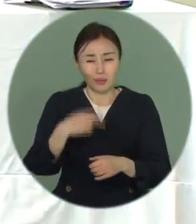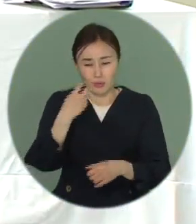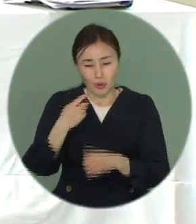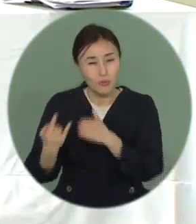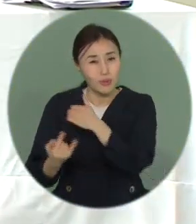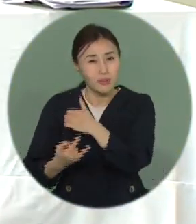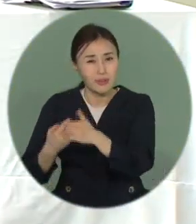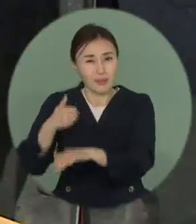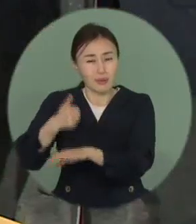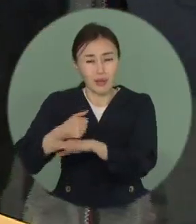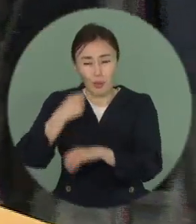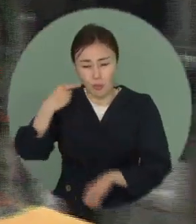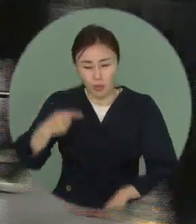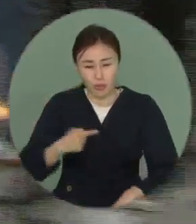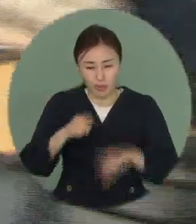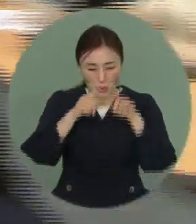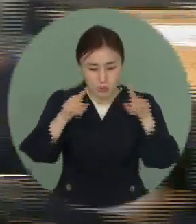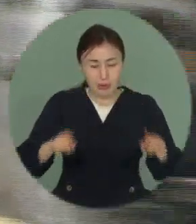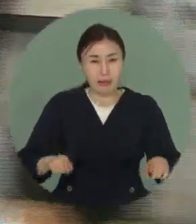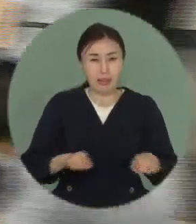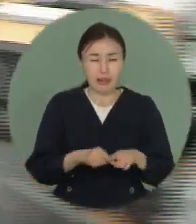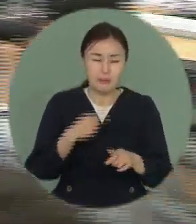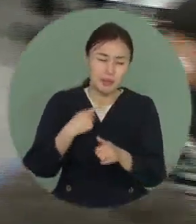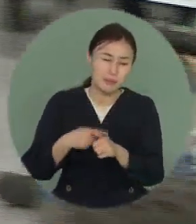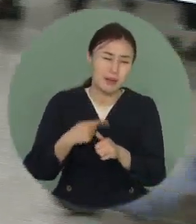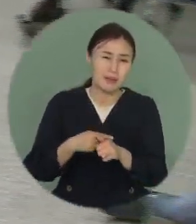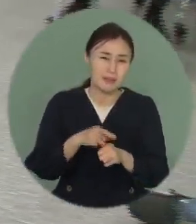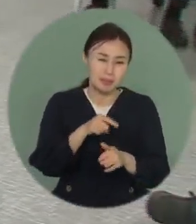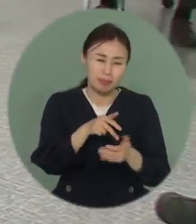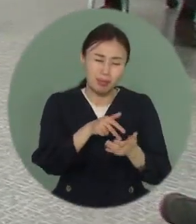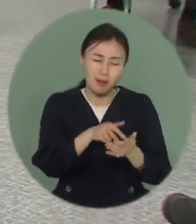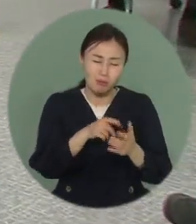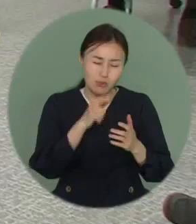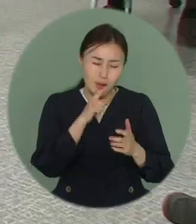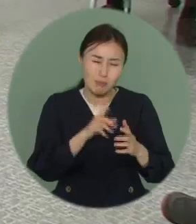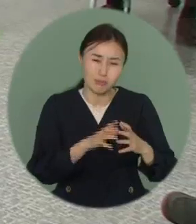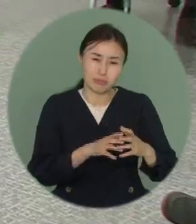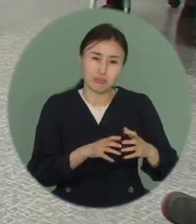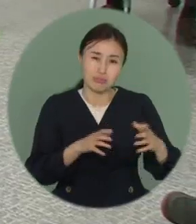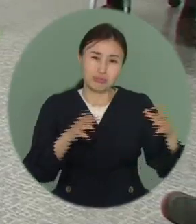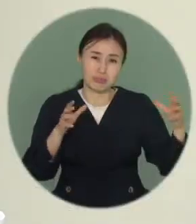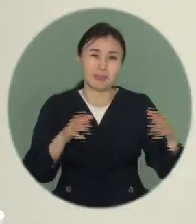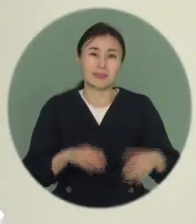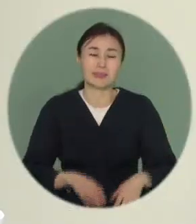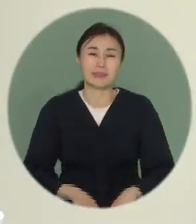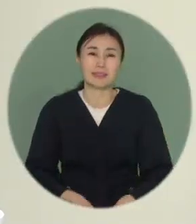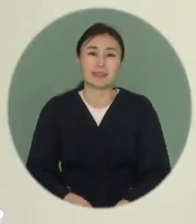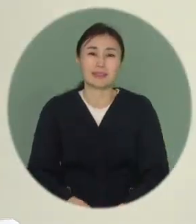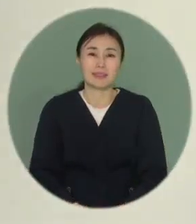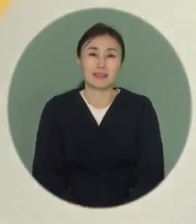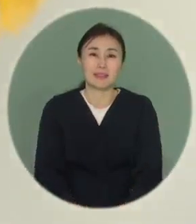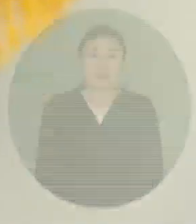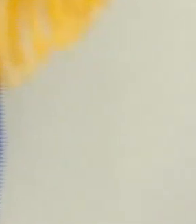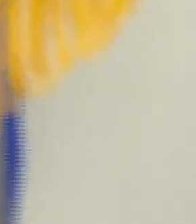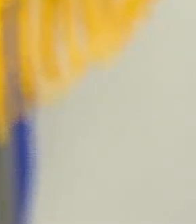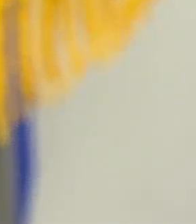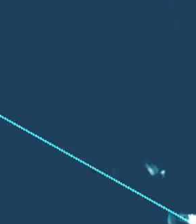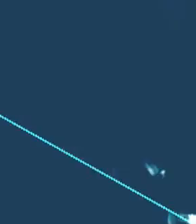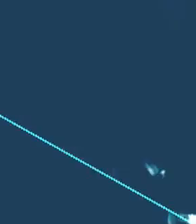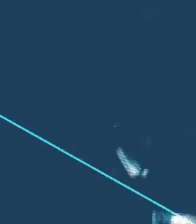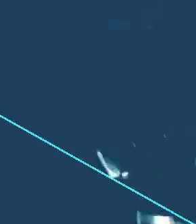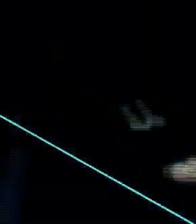조사위원회의 결과 보고서 초안에 대한 비판의 목소리는 더욱 커지고 있습니다 MBC 뉴스 임지은